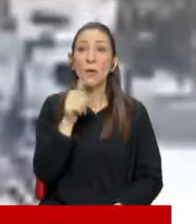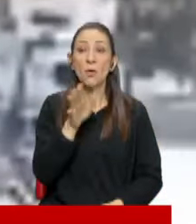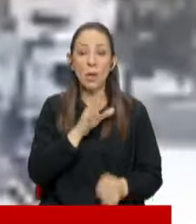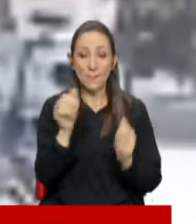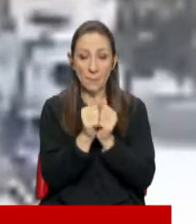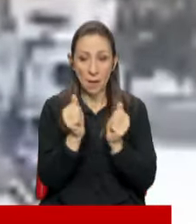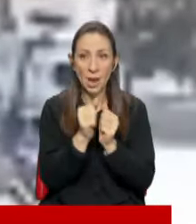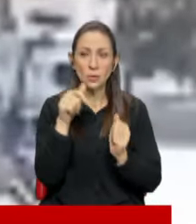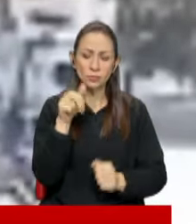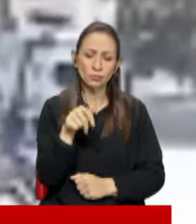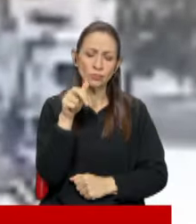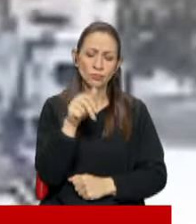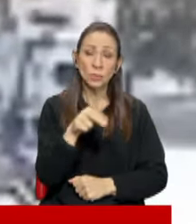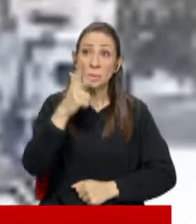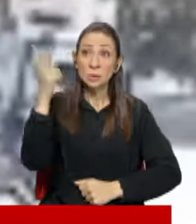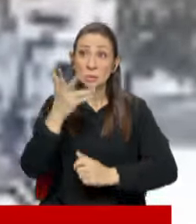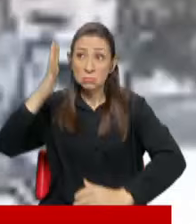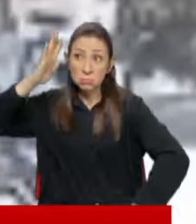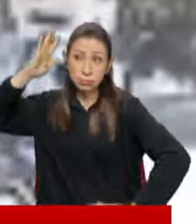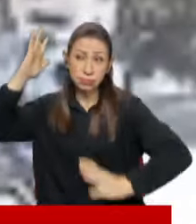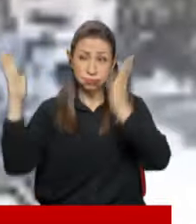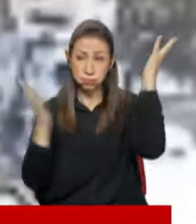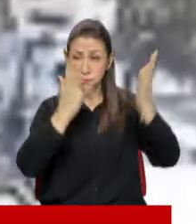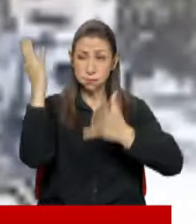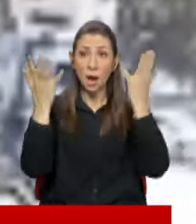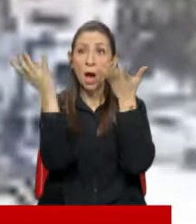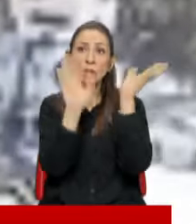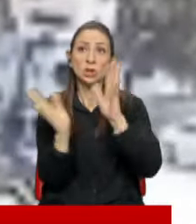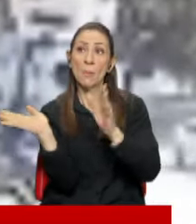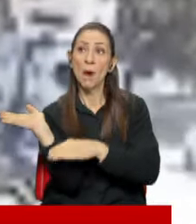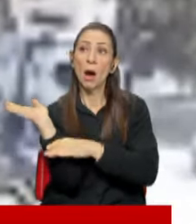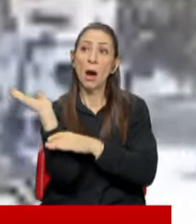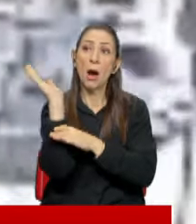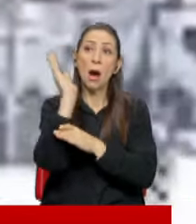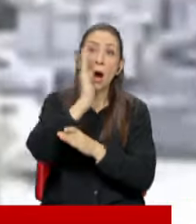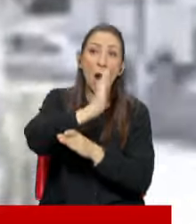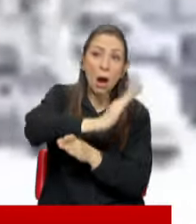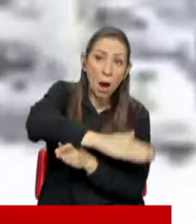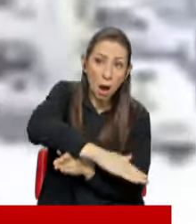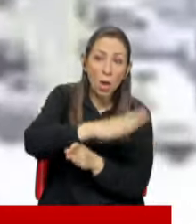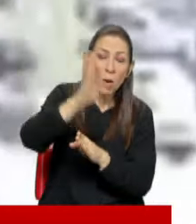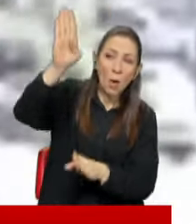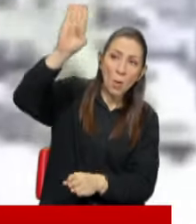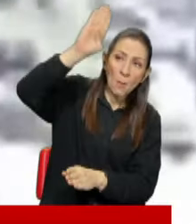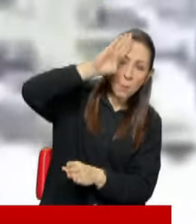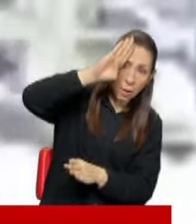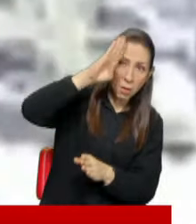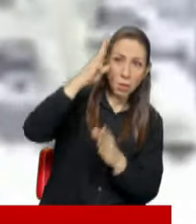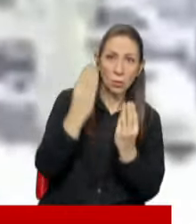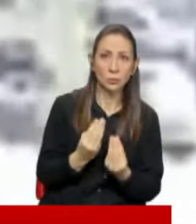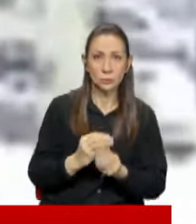Oğluyla birlikte yürüdüğü sırada kuvvetli rüzgar ağacı devirdi. Adnan Ersan ve oğlu Mehmet Taha Ersan ağacın altında kaldı.